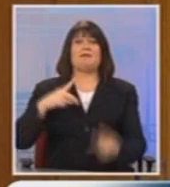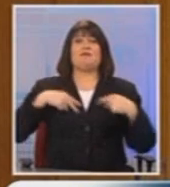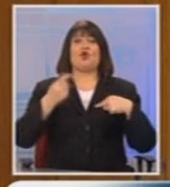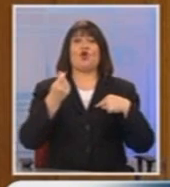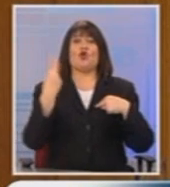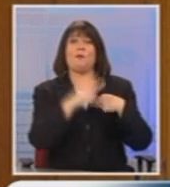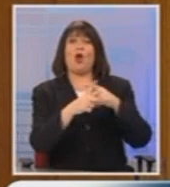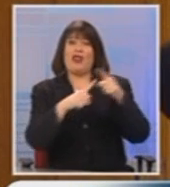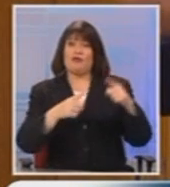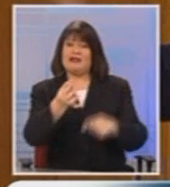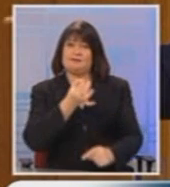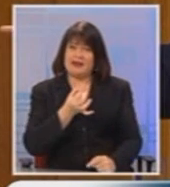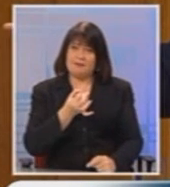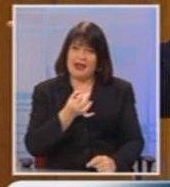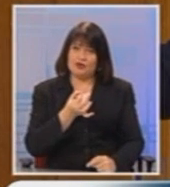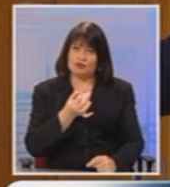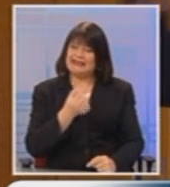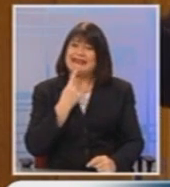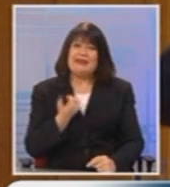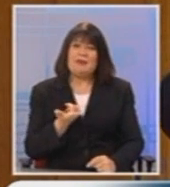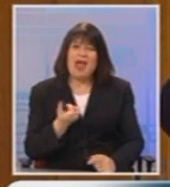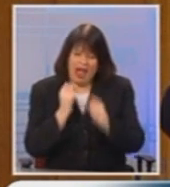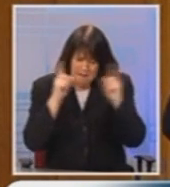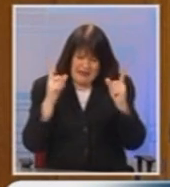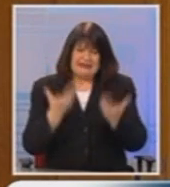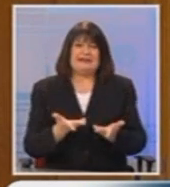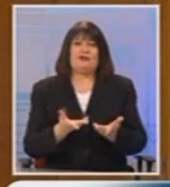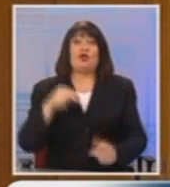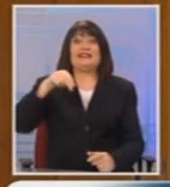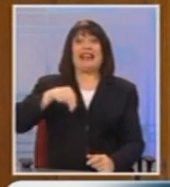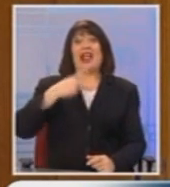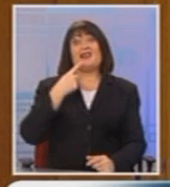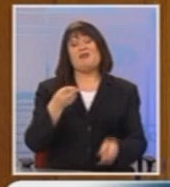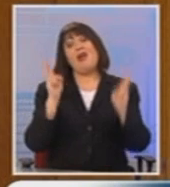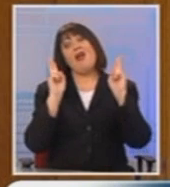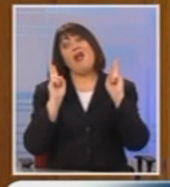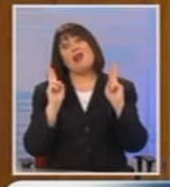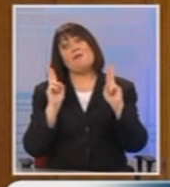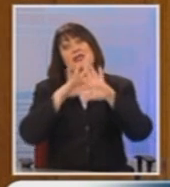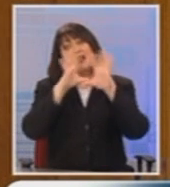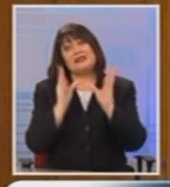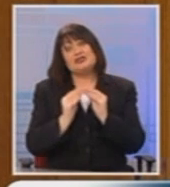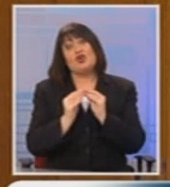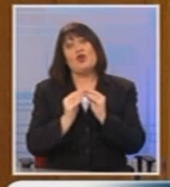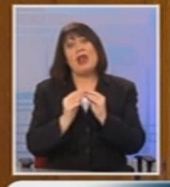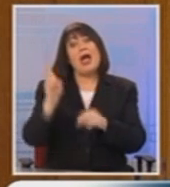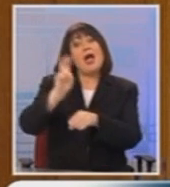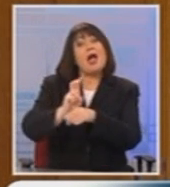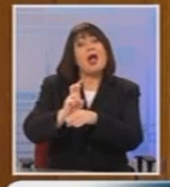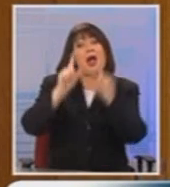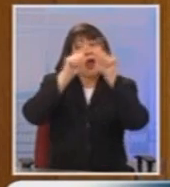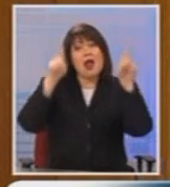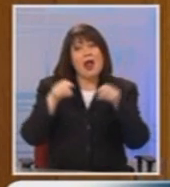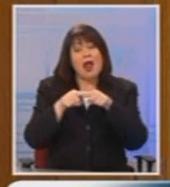το απίθανο. Πάμε τώρα στον Ντράγκη, που λέει: αναποθέτω όλες μου τις ελπίδες στην αγορά ενυπόθηκων ομολόγων